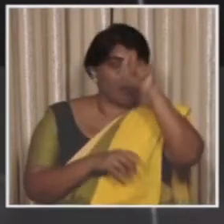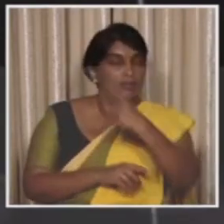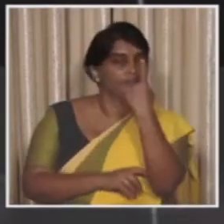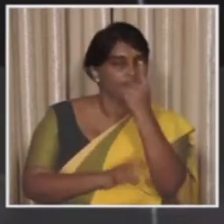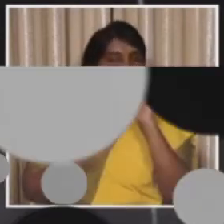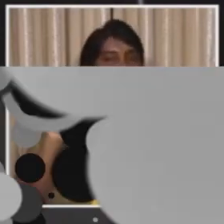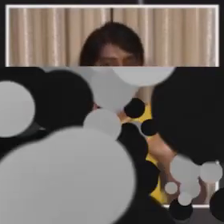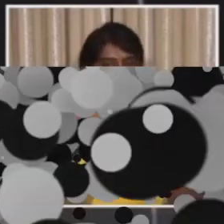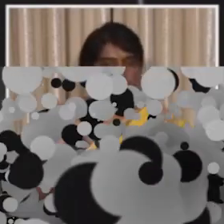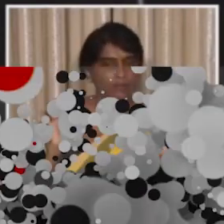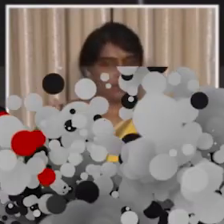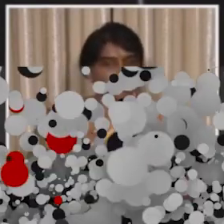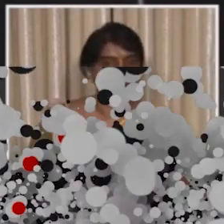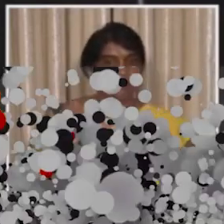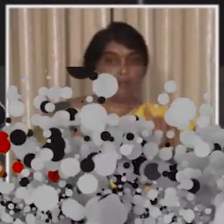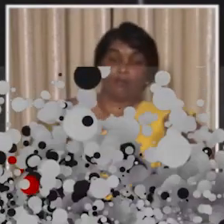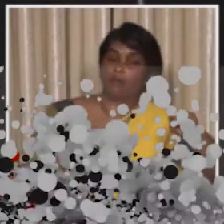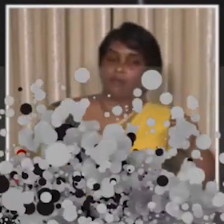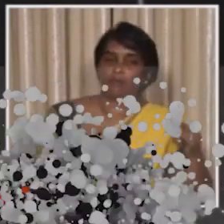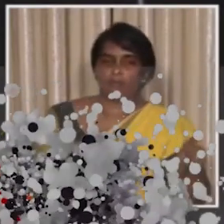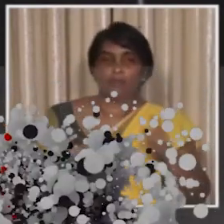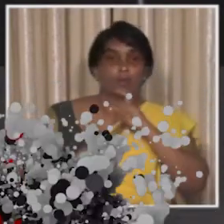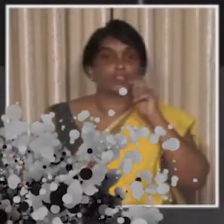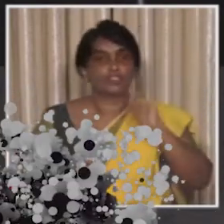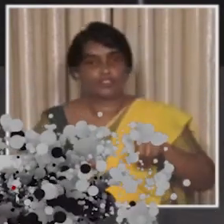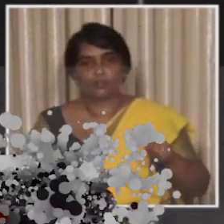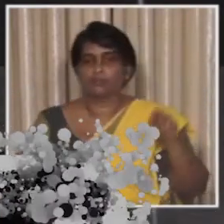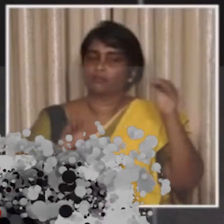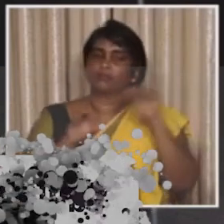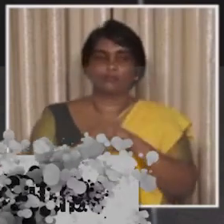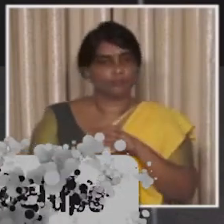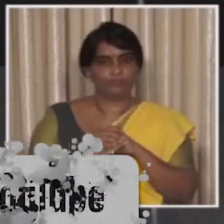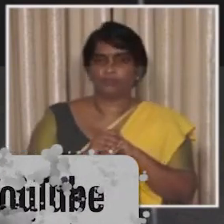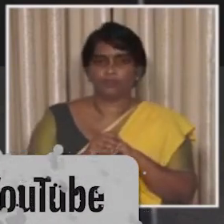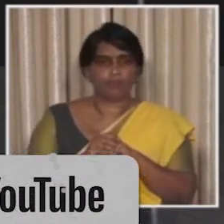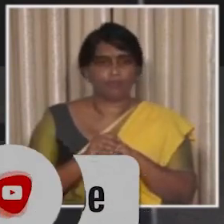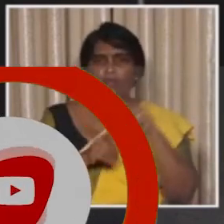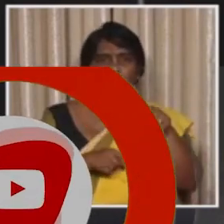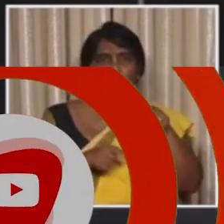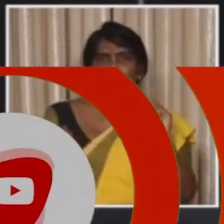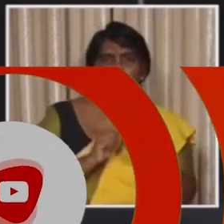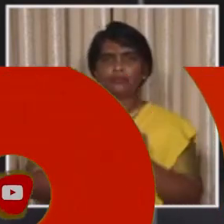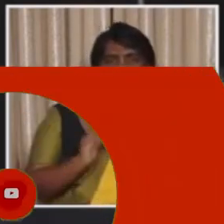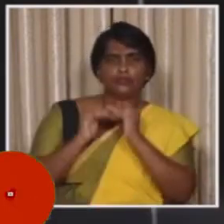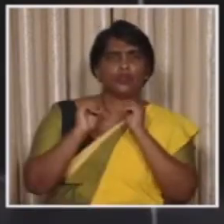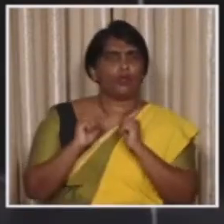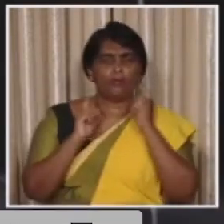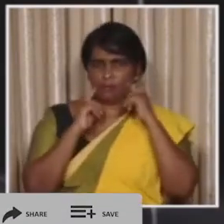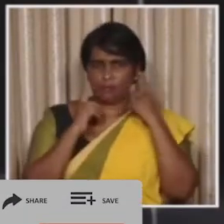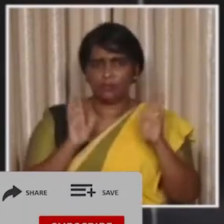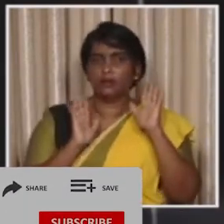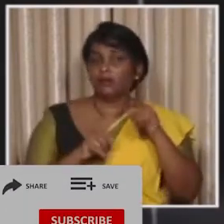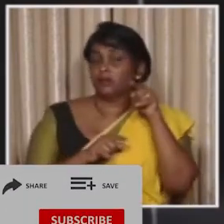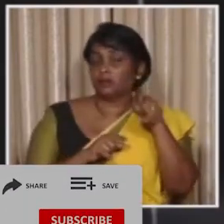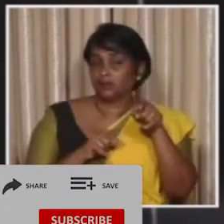විතරයි. ඊට අමතරව වෙන විනිශ්චකාරවරු අරගොල්ලෝ මේගොල්ලෝ කට්ටියක් ඉන්නවා. මම දන්නේ නැහැ ඒගොල්ලන්ට කොහොමද මේ ක්‍රිකට් නක් ගන්න පුළුවන් වෙන්නේ කියලා. ඔතන